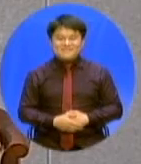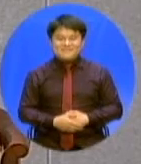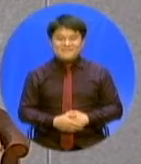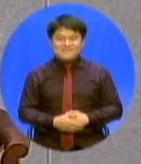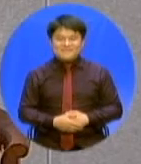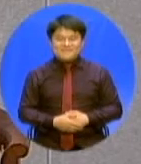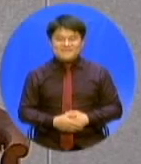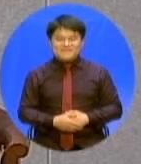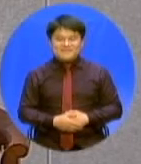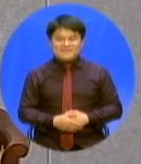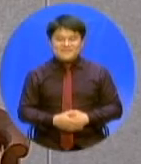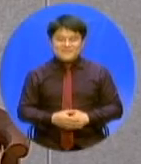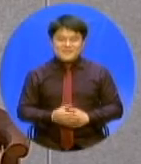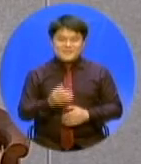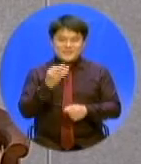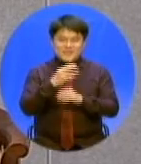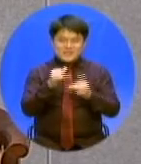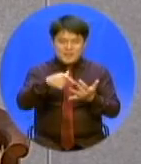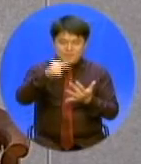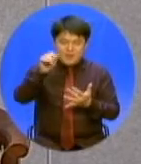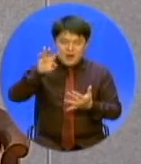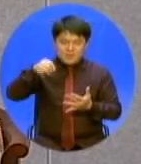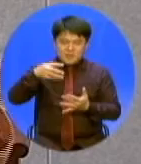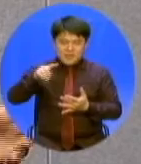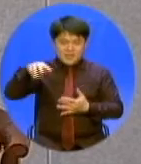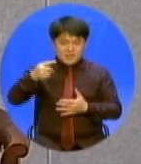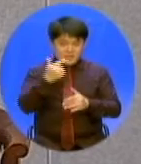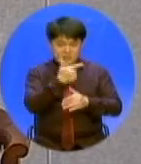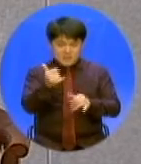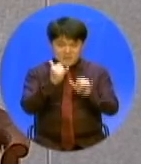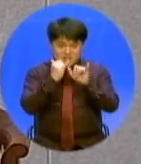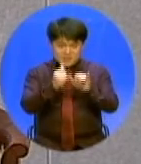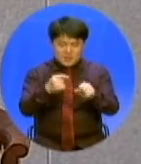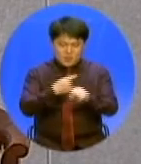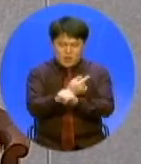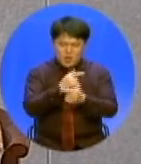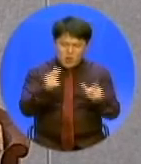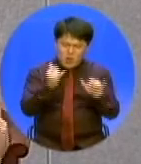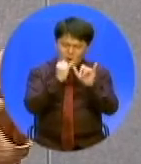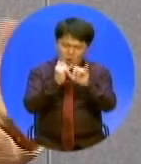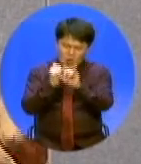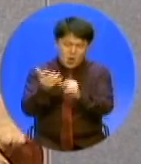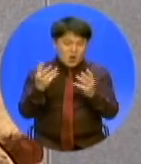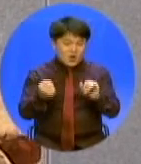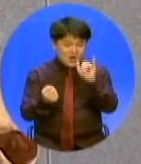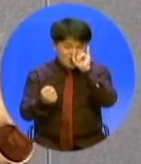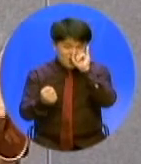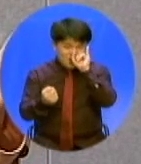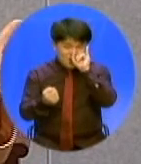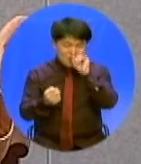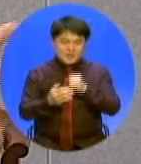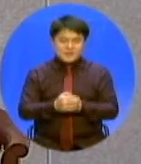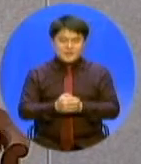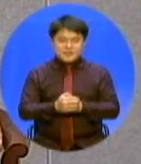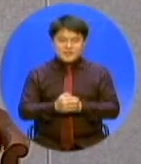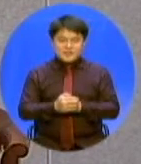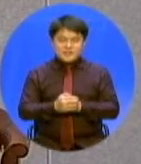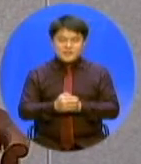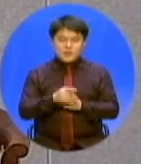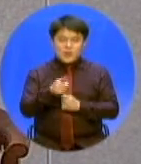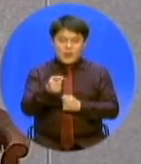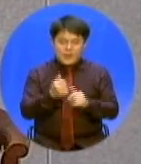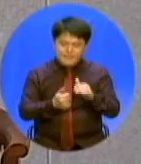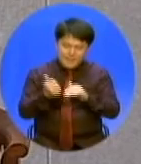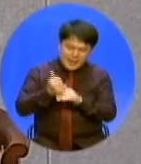뭐 소비자 선정 브랜드 대상 뭐 여러 가지 많이 수상하셨는데 이런 것들을 이제 그 읽어 나가실